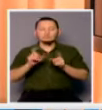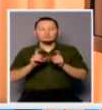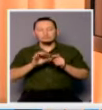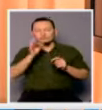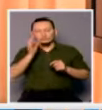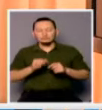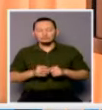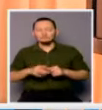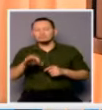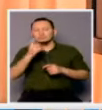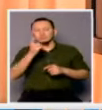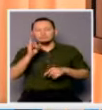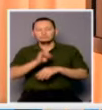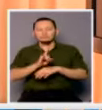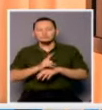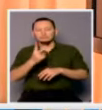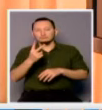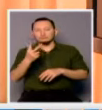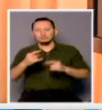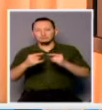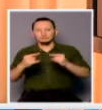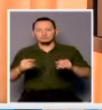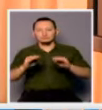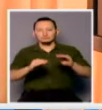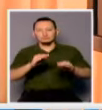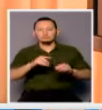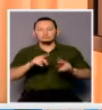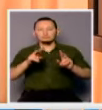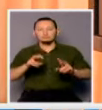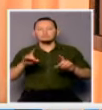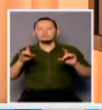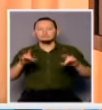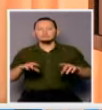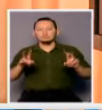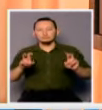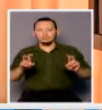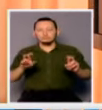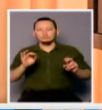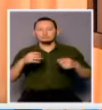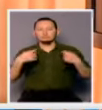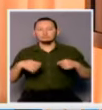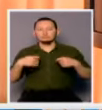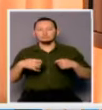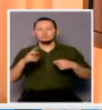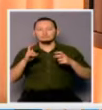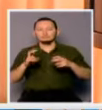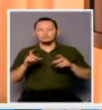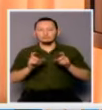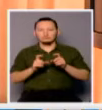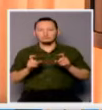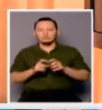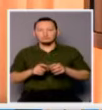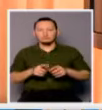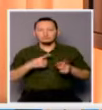хитрости. Владельцы выставляют по 2-3 стола в помещении, объявив место небольшим кафе, и продолжают функционировать как обычный магазин.